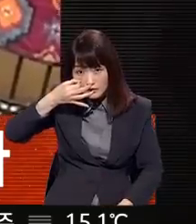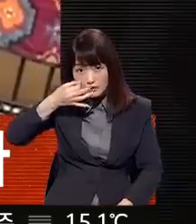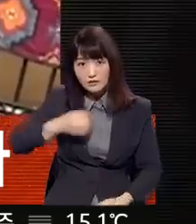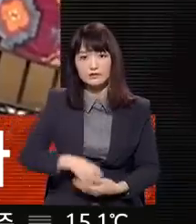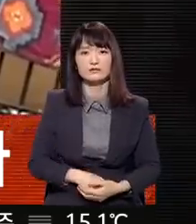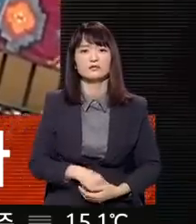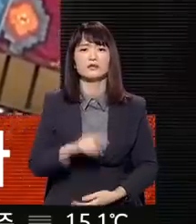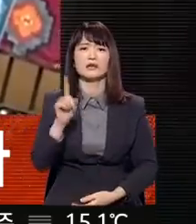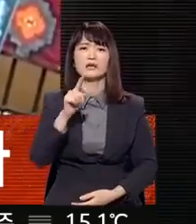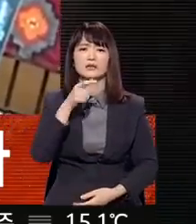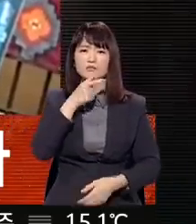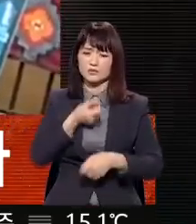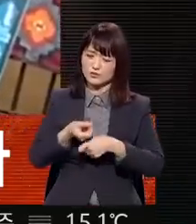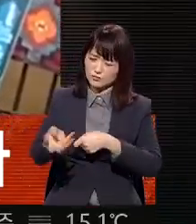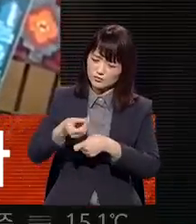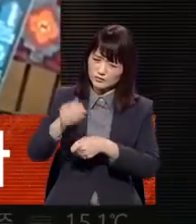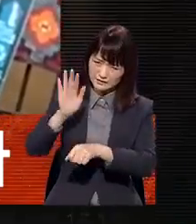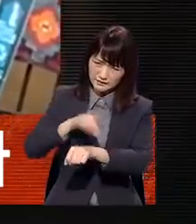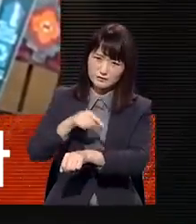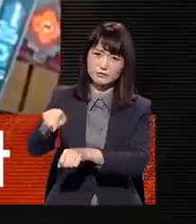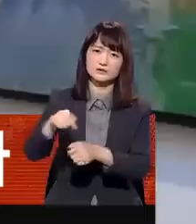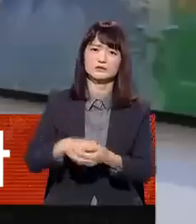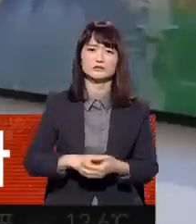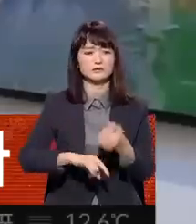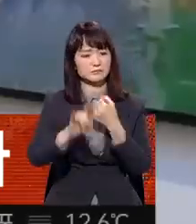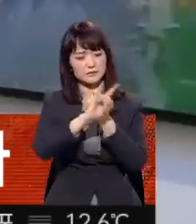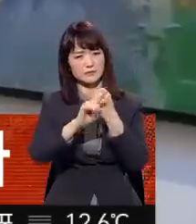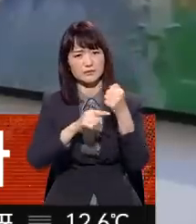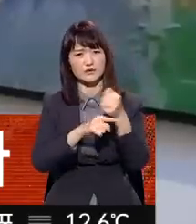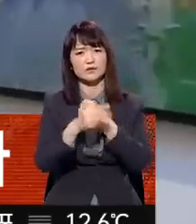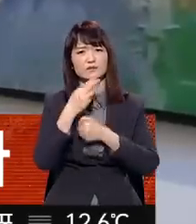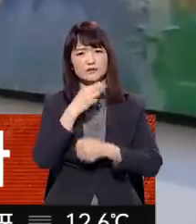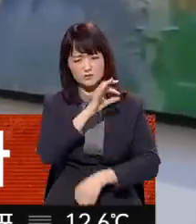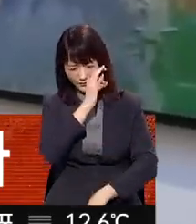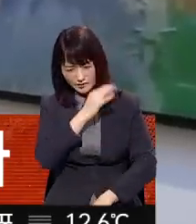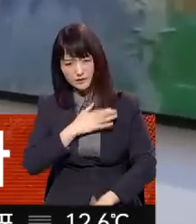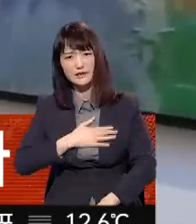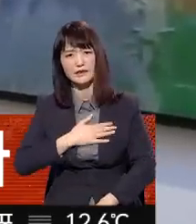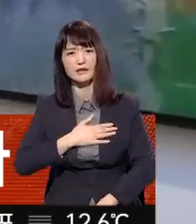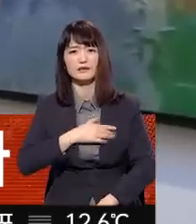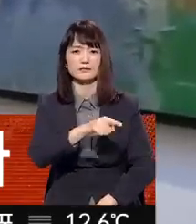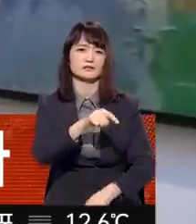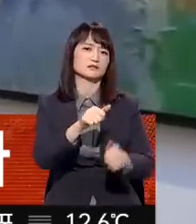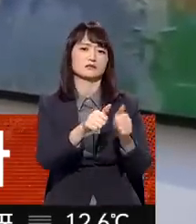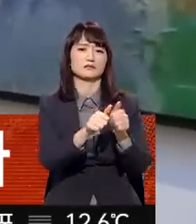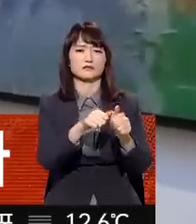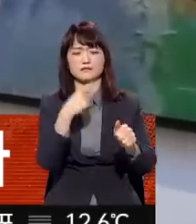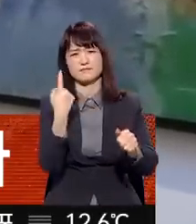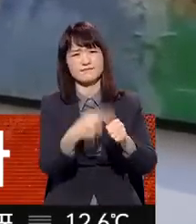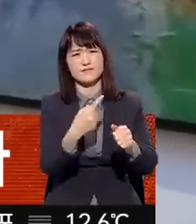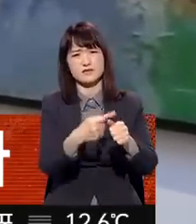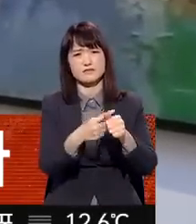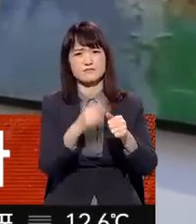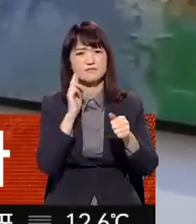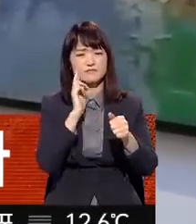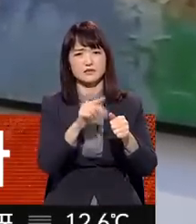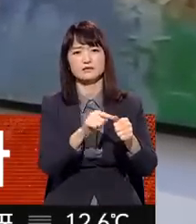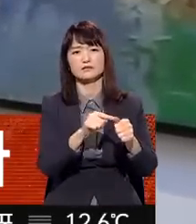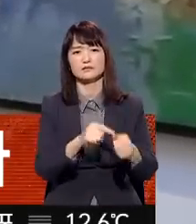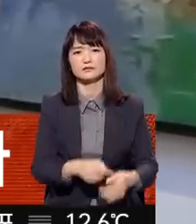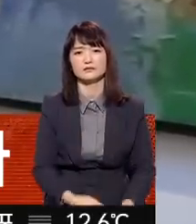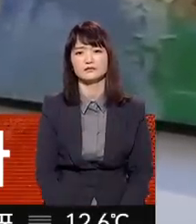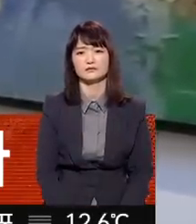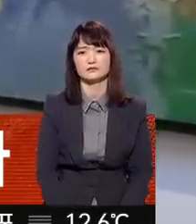누리꾼들이 아무리 그래도 물이 뿌린 건 잘못됐다. 변명의 여지가 없다. 부끄러운 줄 알아라 하면서 남성한테 비난의 목소리를